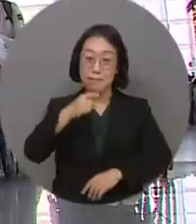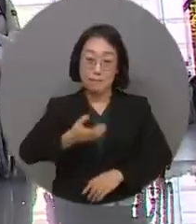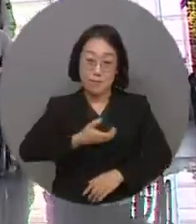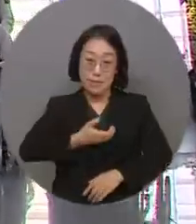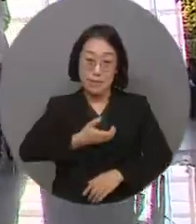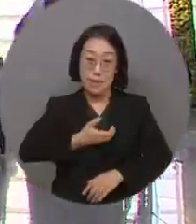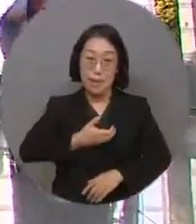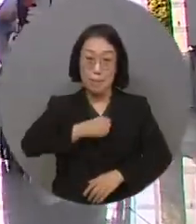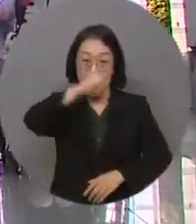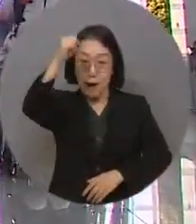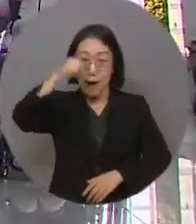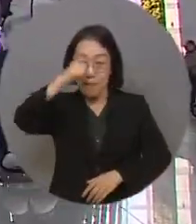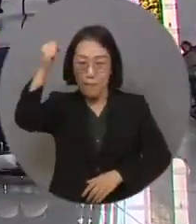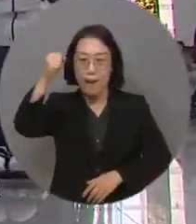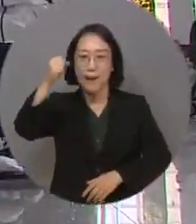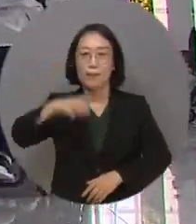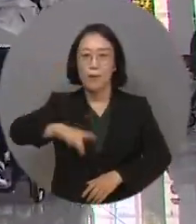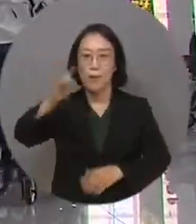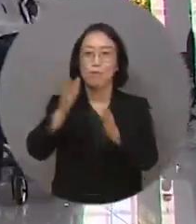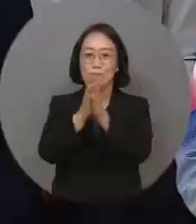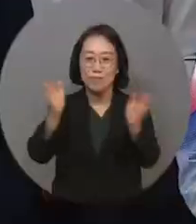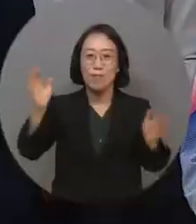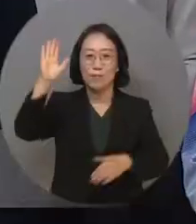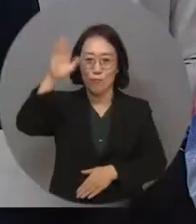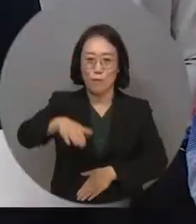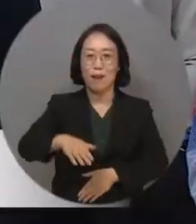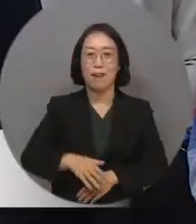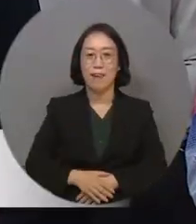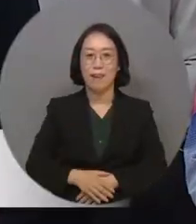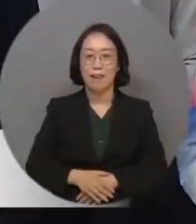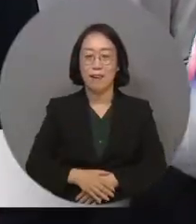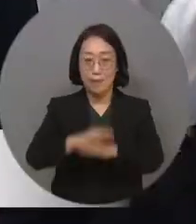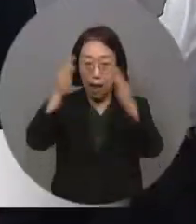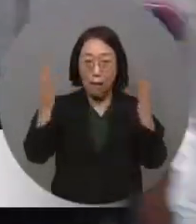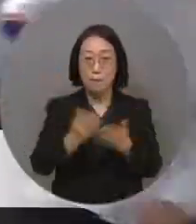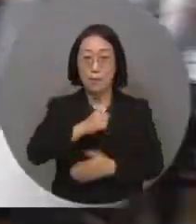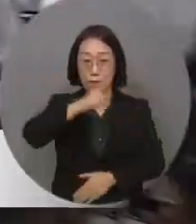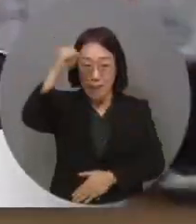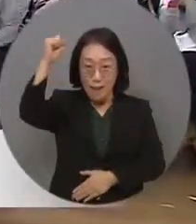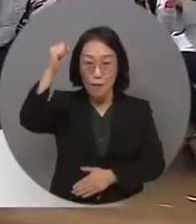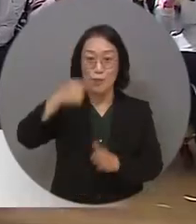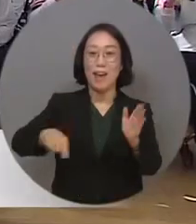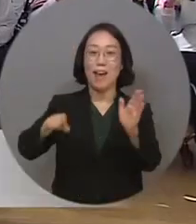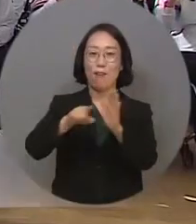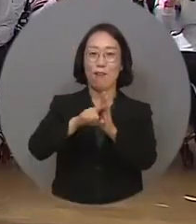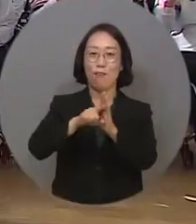승리를 향한 첫발을 내딛었습니다. 다음 대회 승리! 우리!